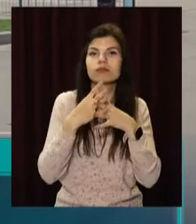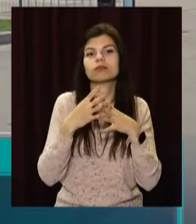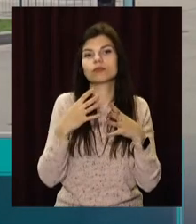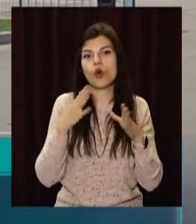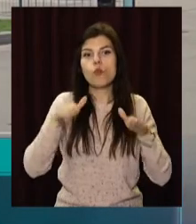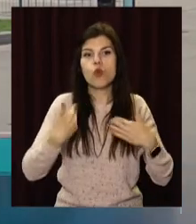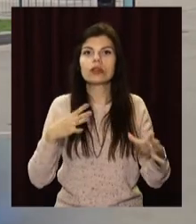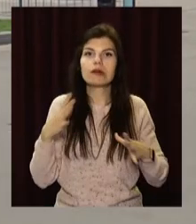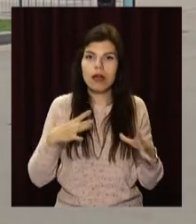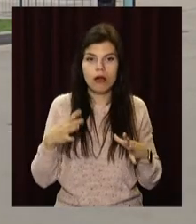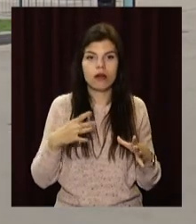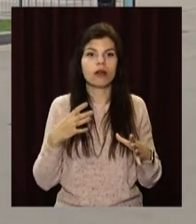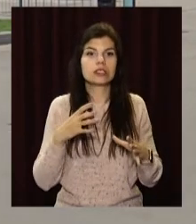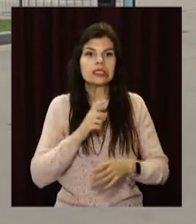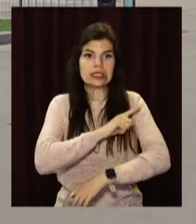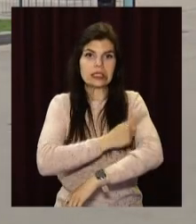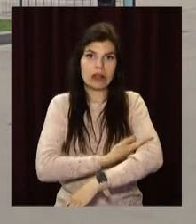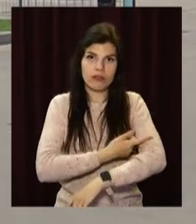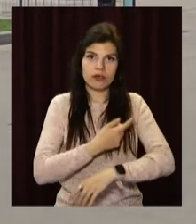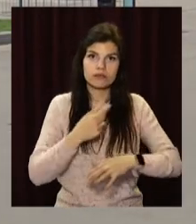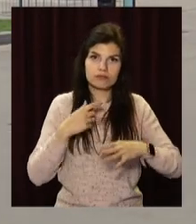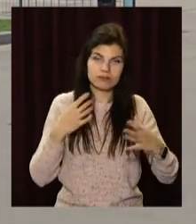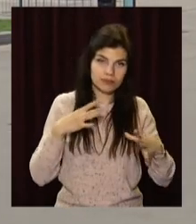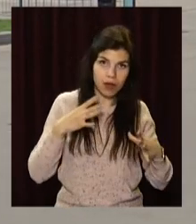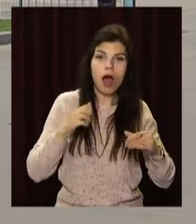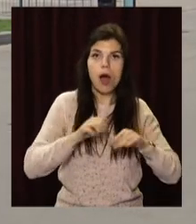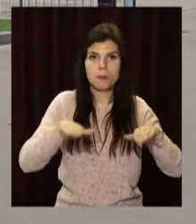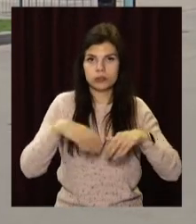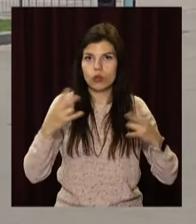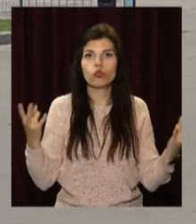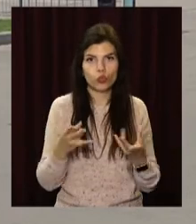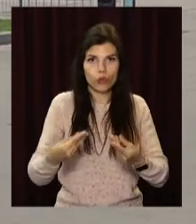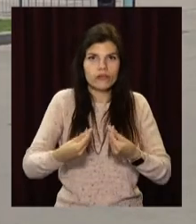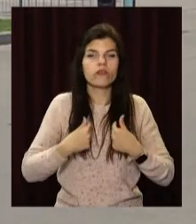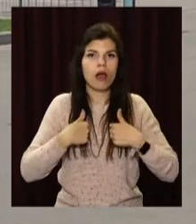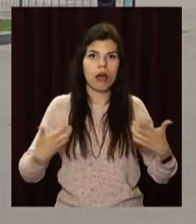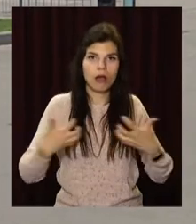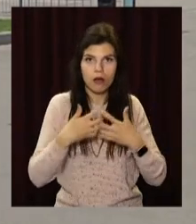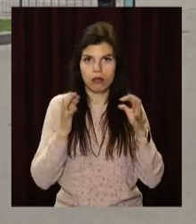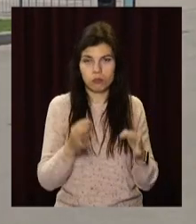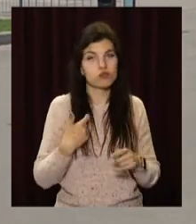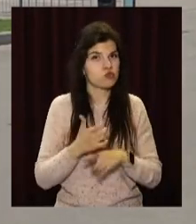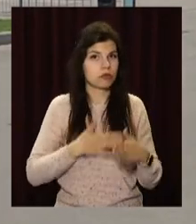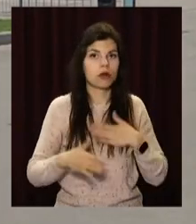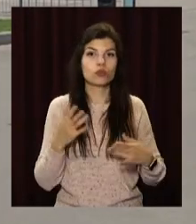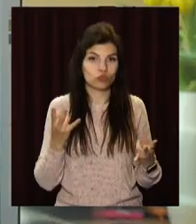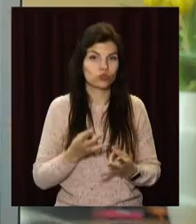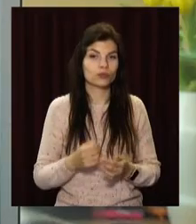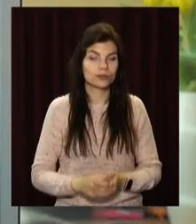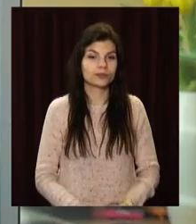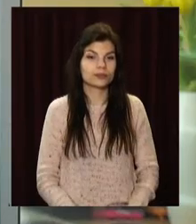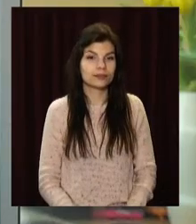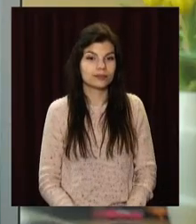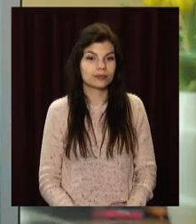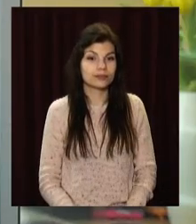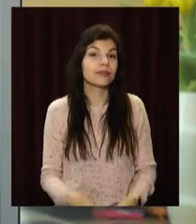встановлення після тренувань силових. І тому басейн дуже допомагає цьому, ми були б дуже раді, якщо б він був. І